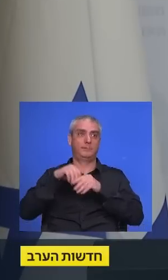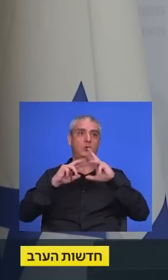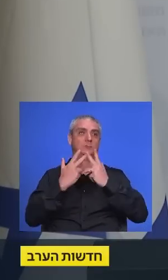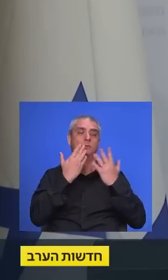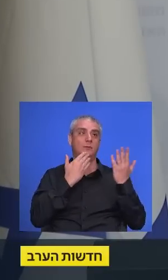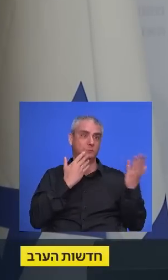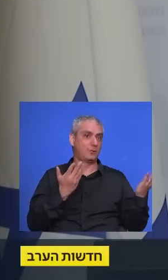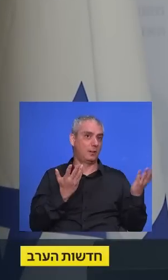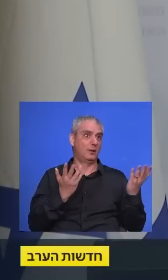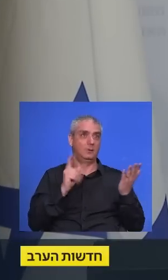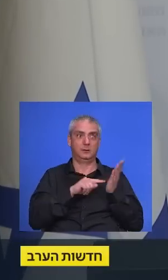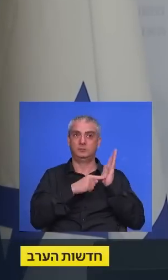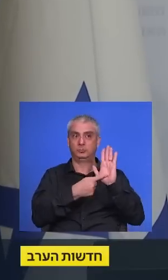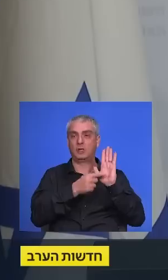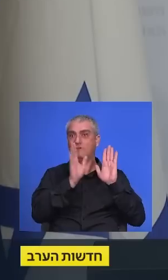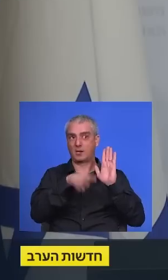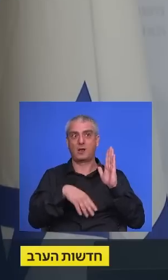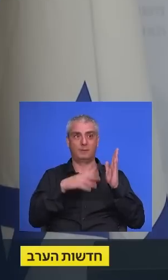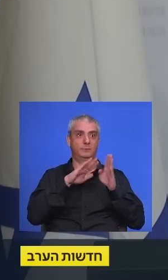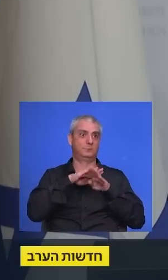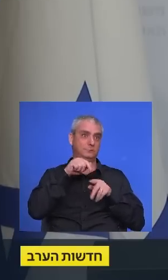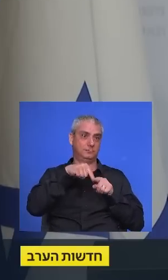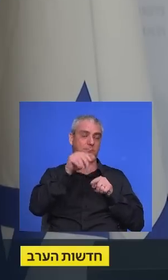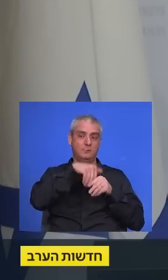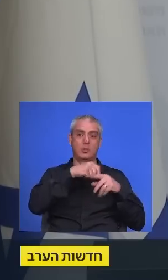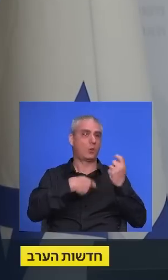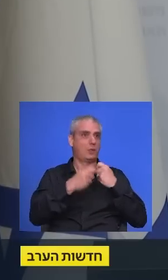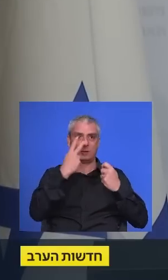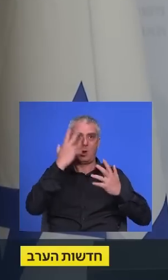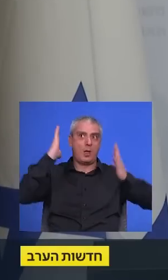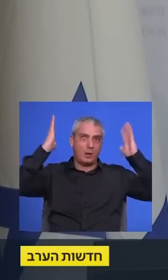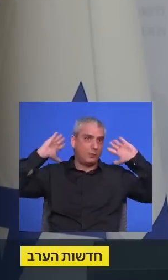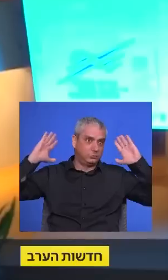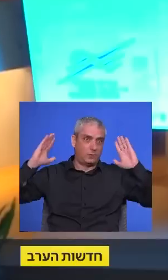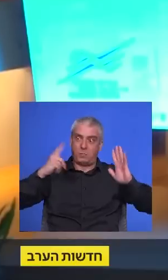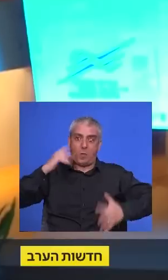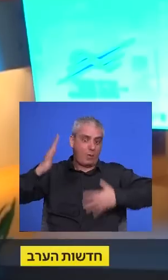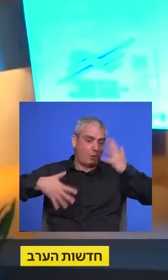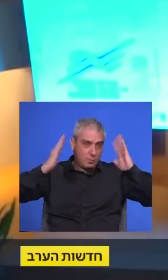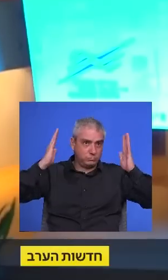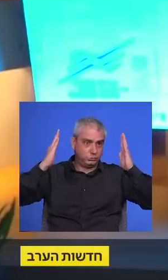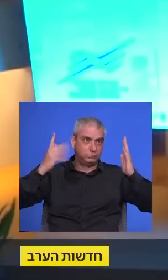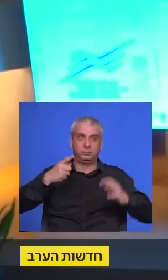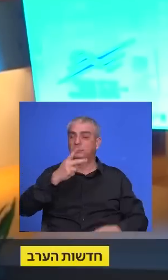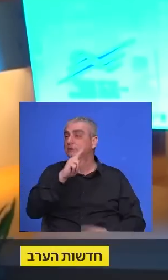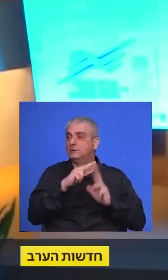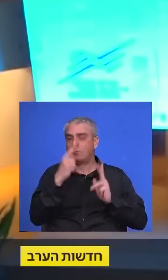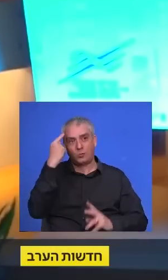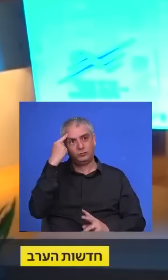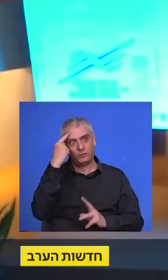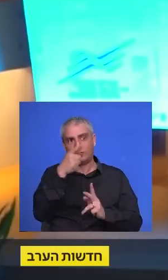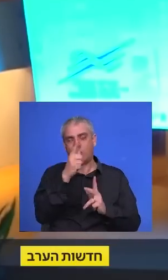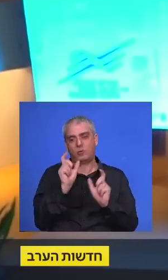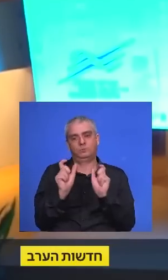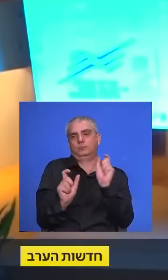הישראלית, הדבר הזה משתקף גם לווקטורים מסוימים בתוך הכלכלה. אני לא רואה קטסטרופה, אני לא רואה כאוס. הציבור חושב שבאופן הזה הוא